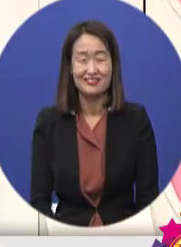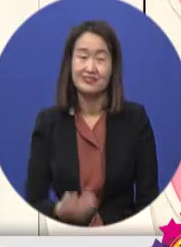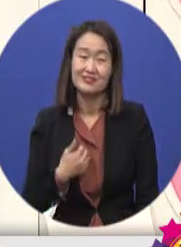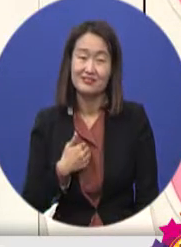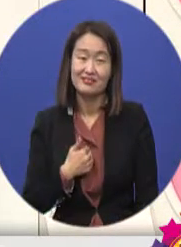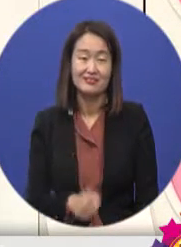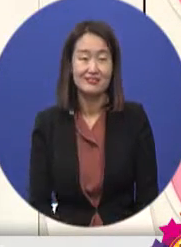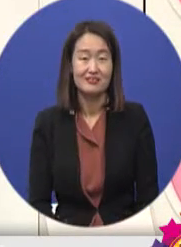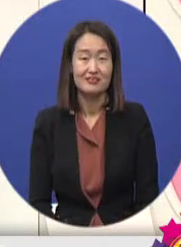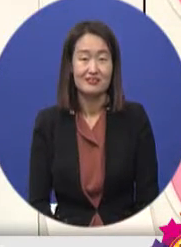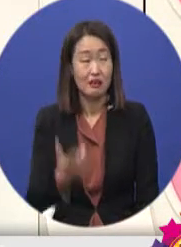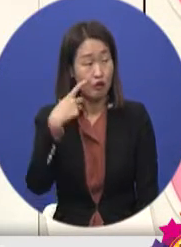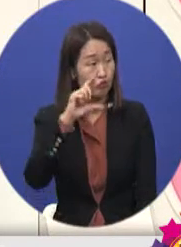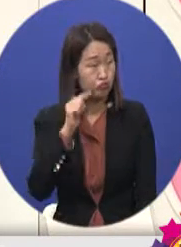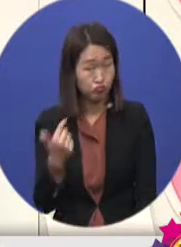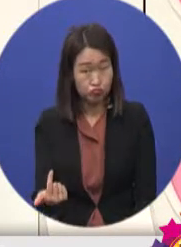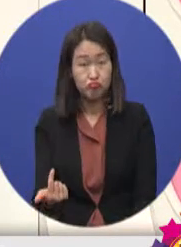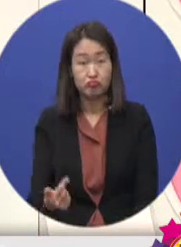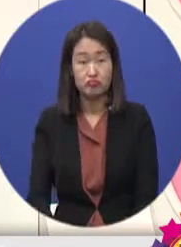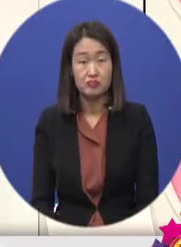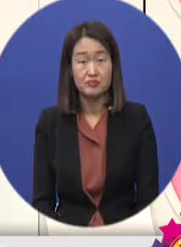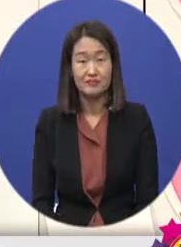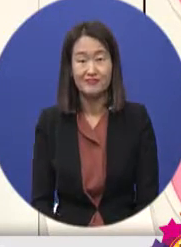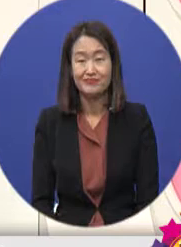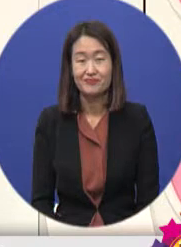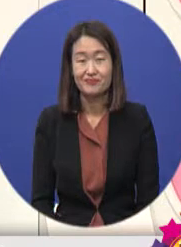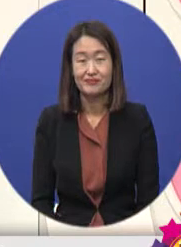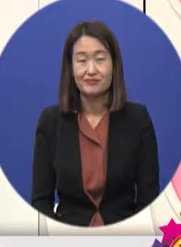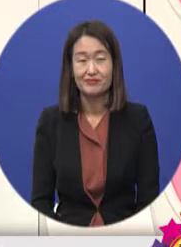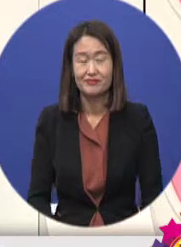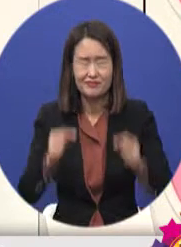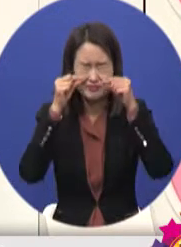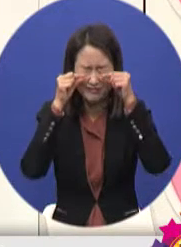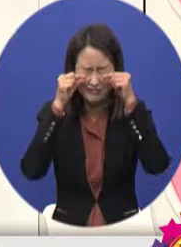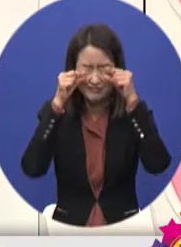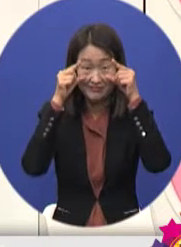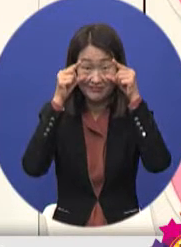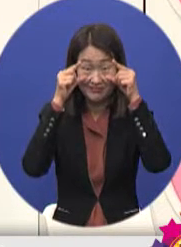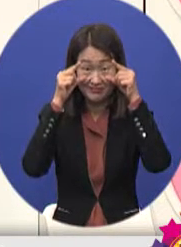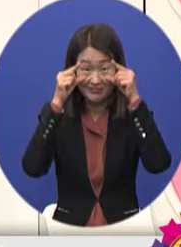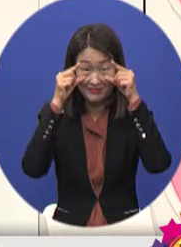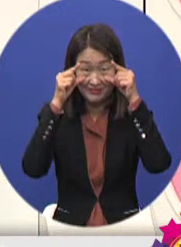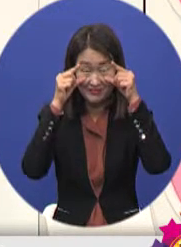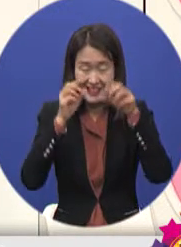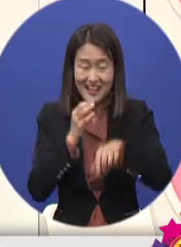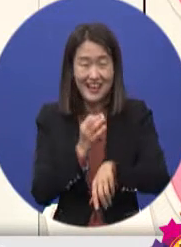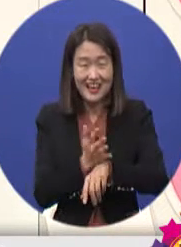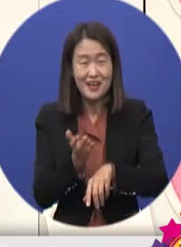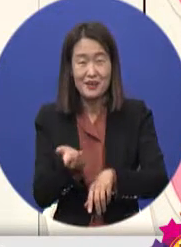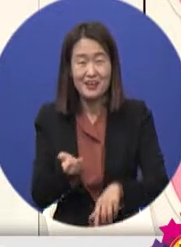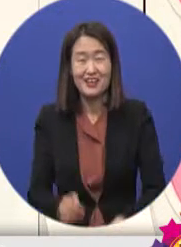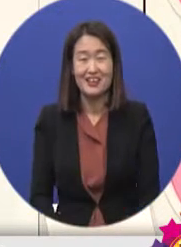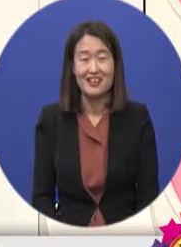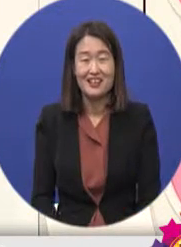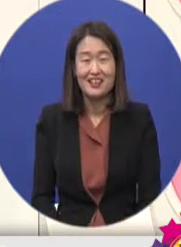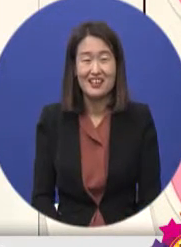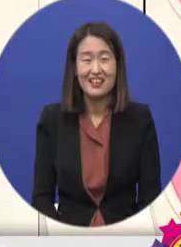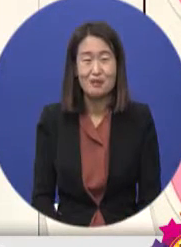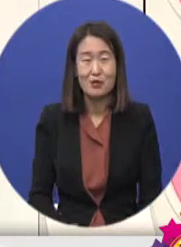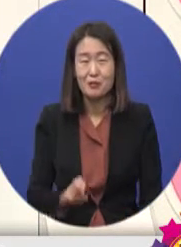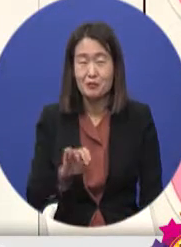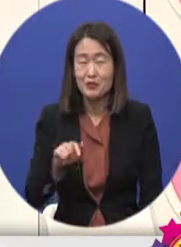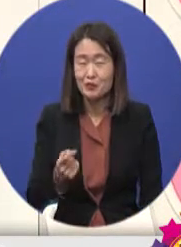저는 아침 저녁으로요. 네. 눈을 뜨면 예. 간단하게 미고사하고.